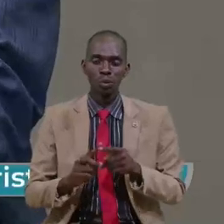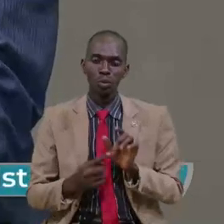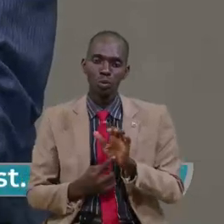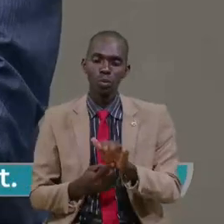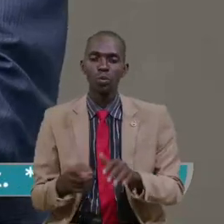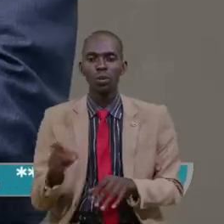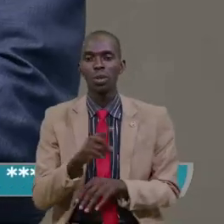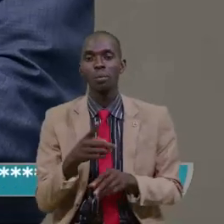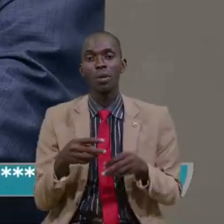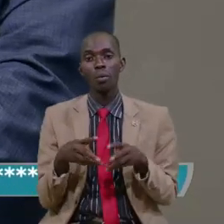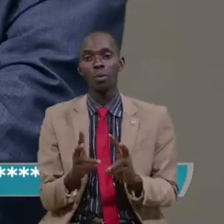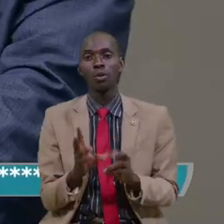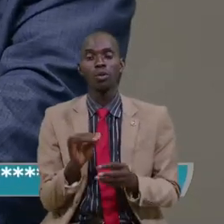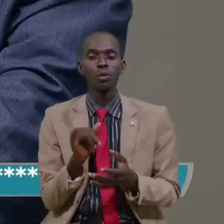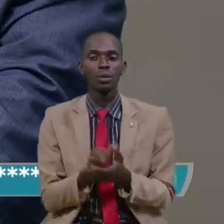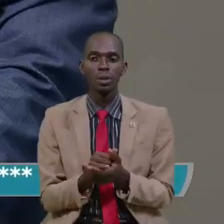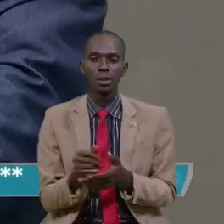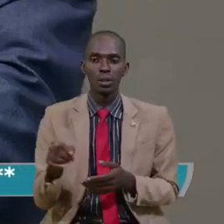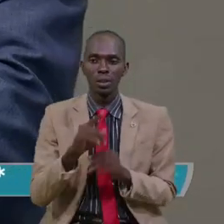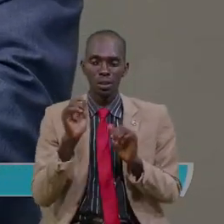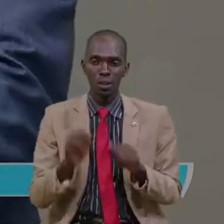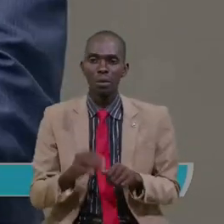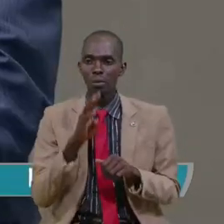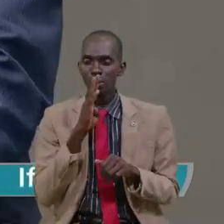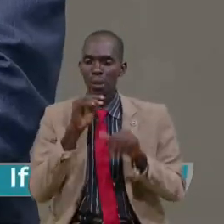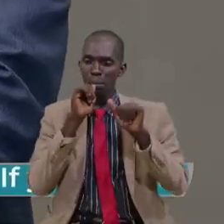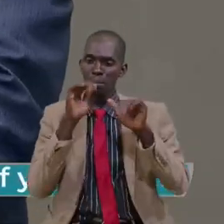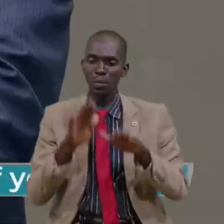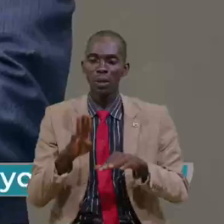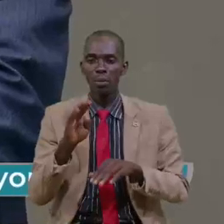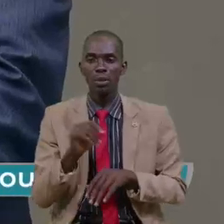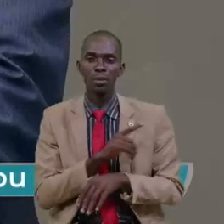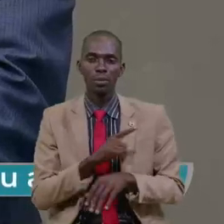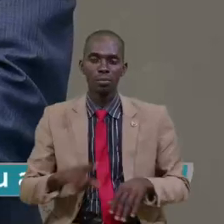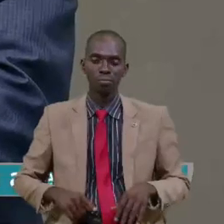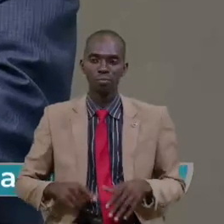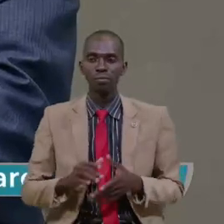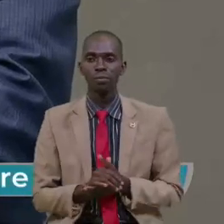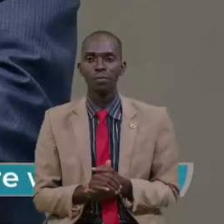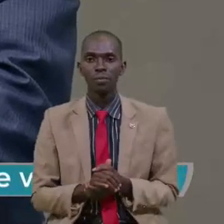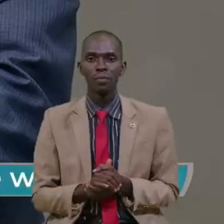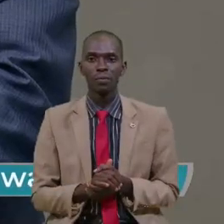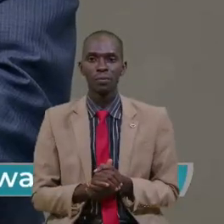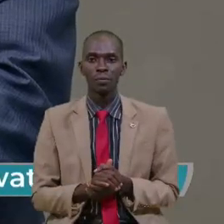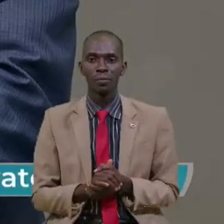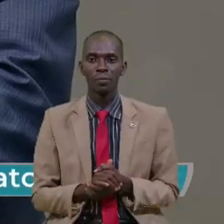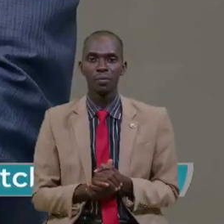aller vers eux, leur montrer le chemin pour qu'ils soient bénis par le Seigneur. Faisons-le rapidement.